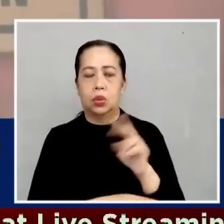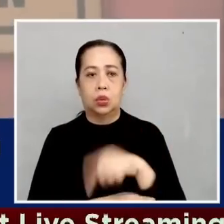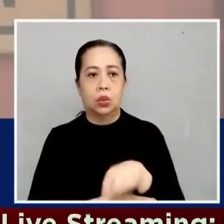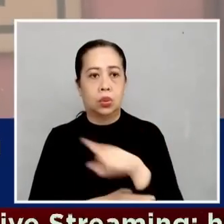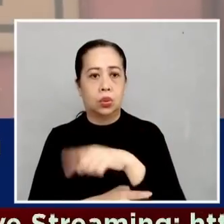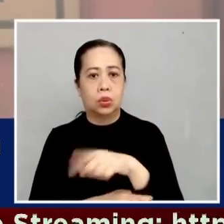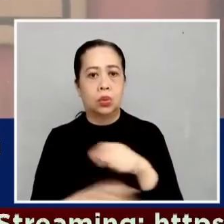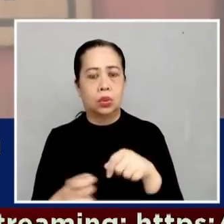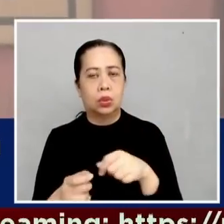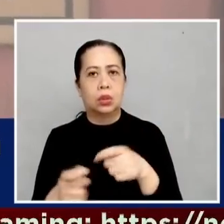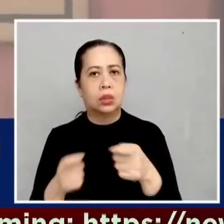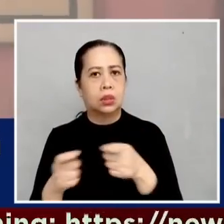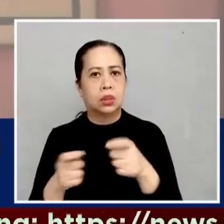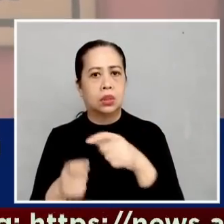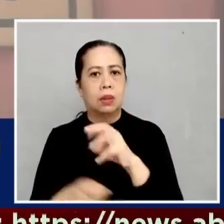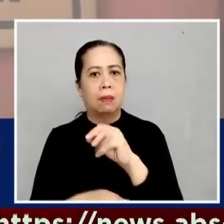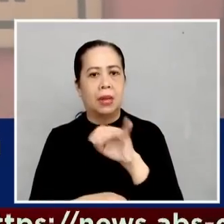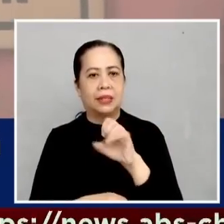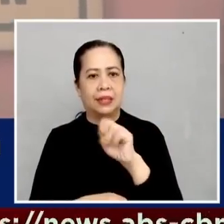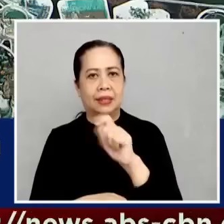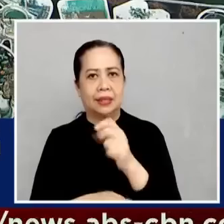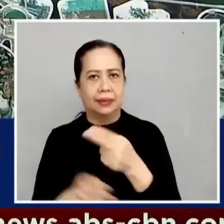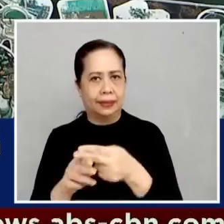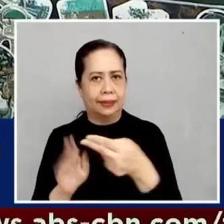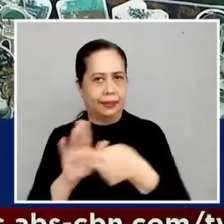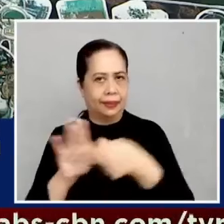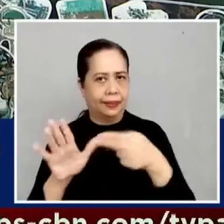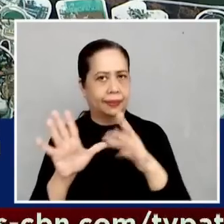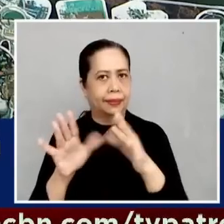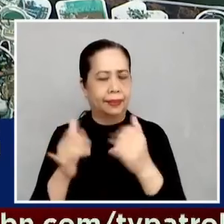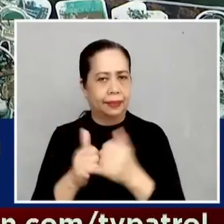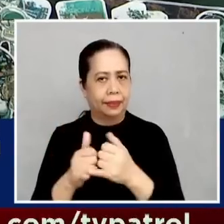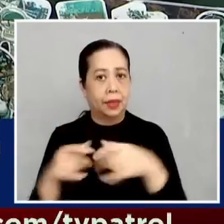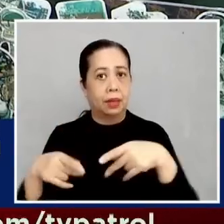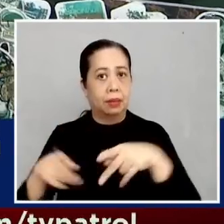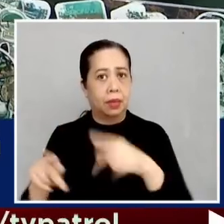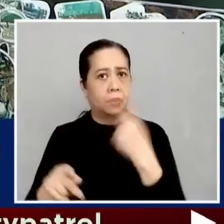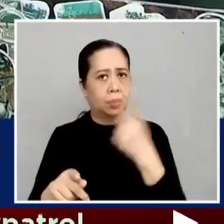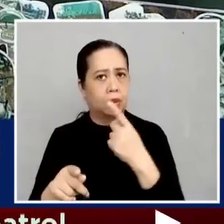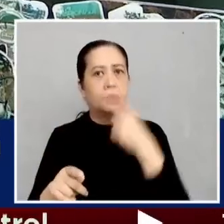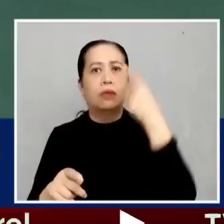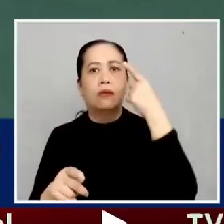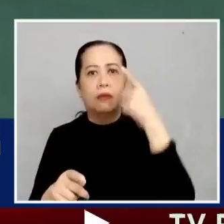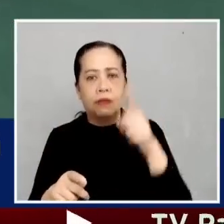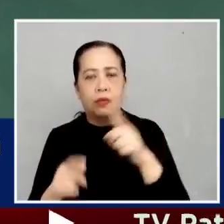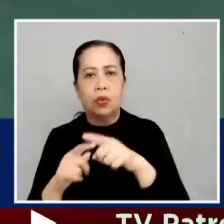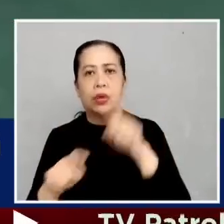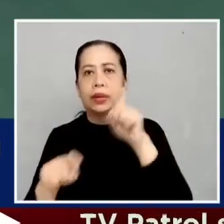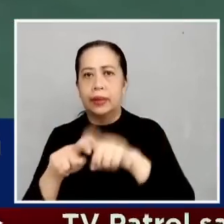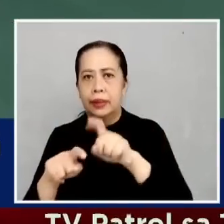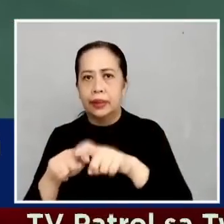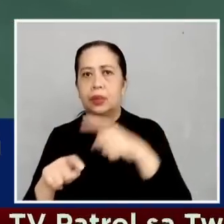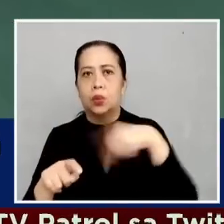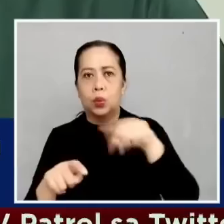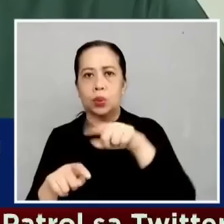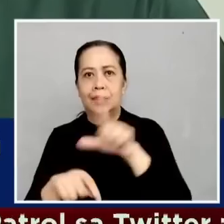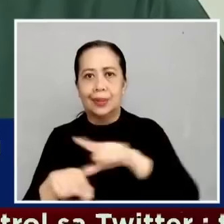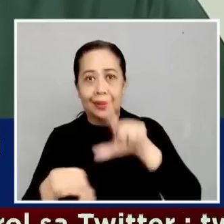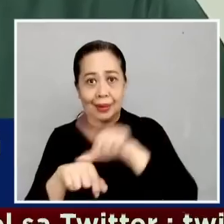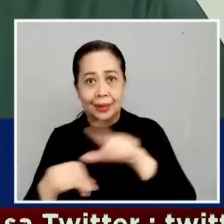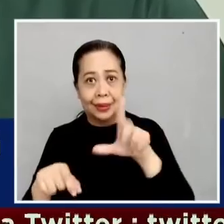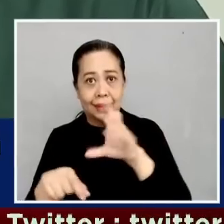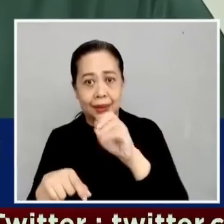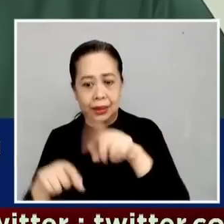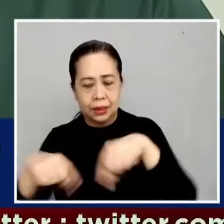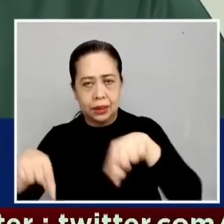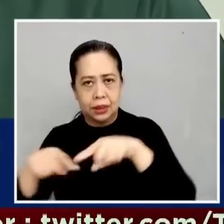nasa pangangasiwa ng Majestic Shipping Corporation at ang permit lang nila ay para sa pagpapaupa ng naturang lote. Pag na-inspect po